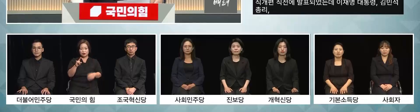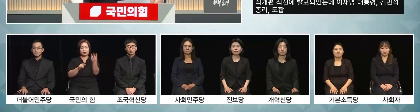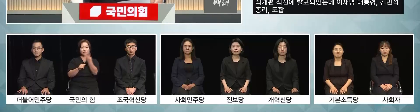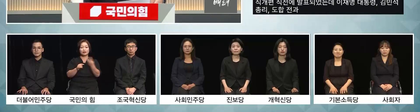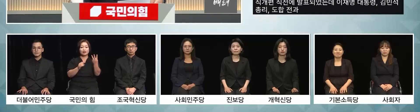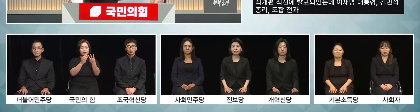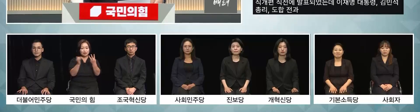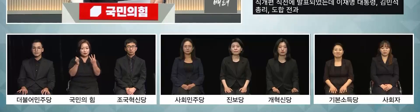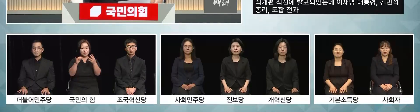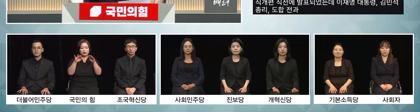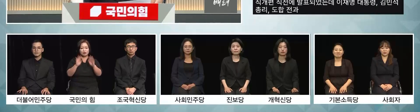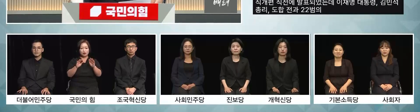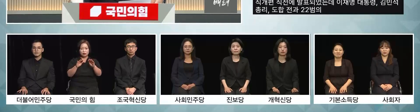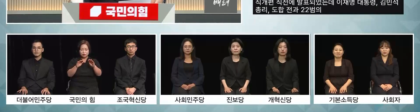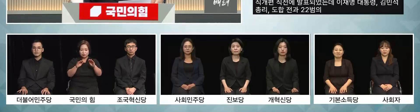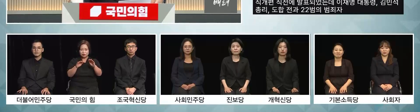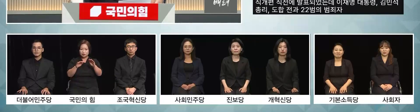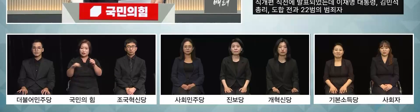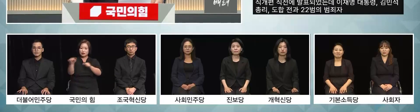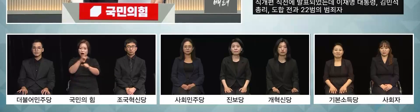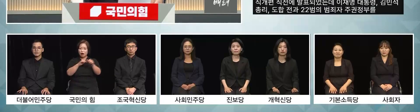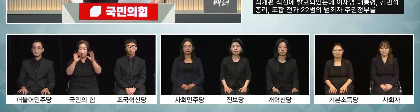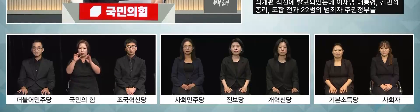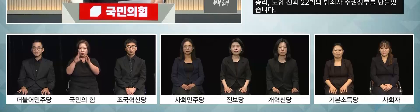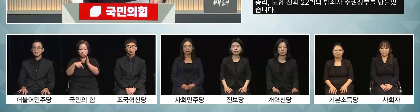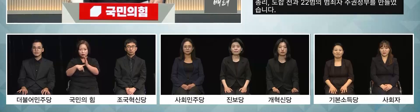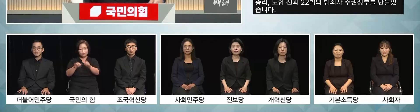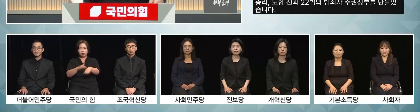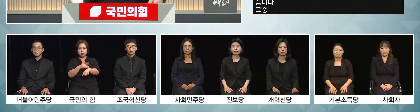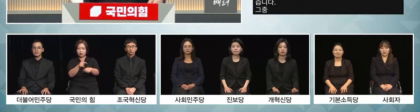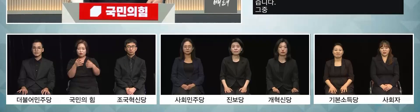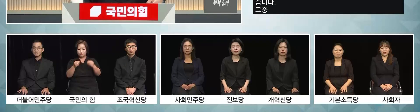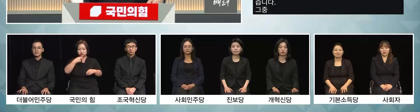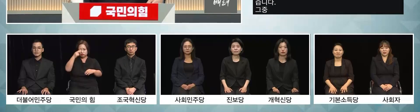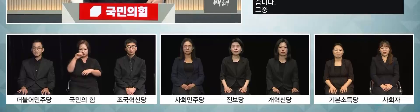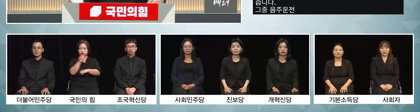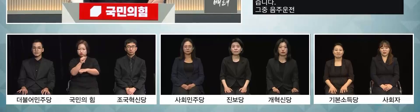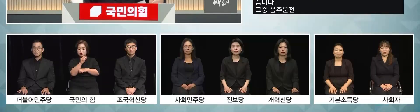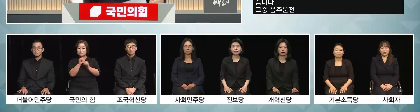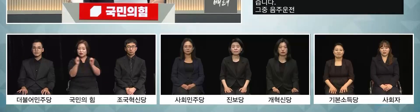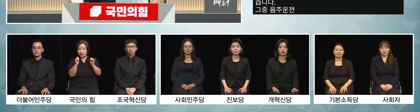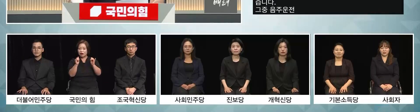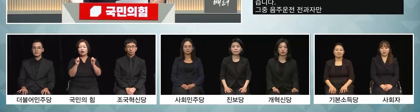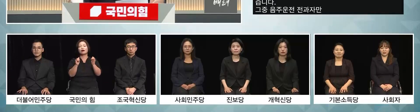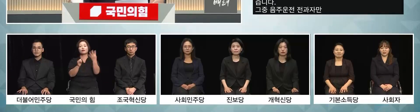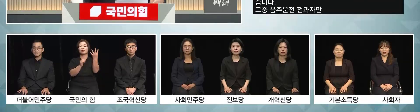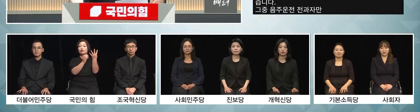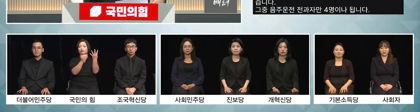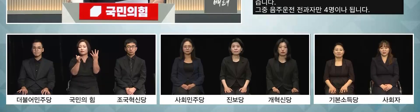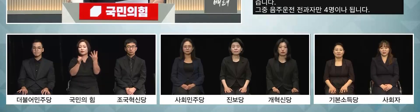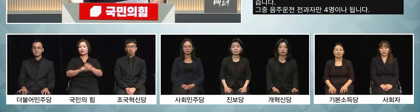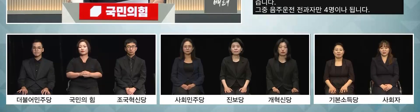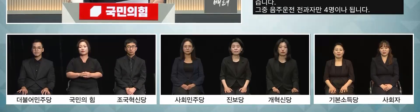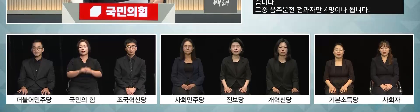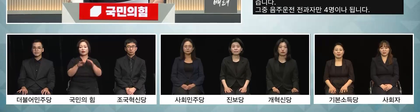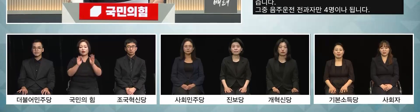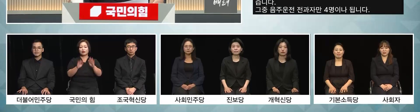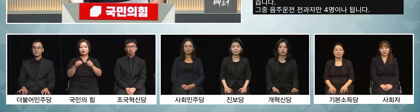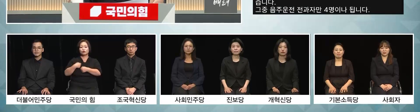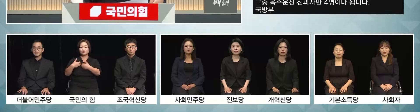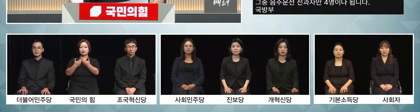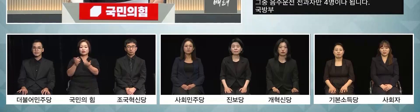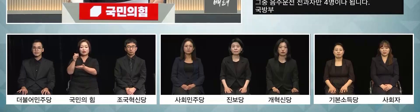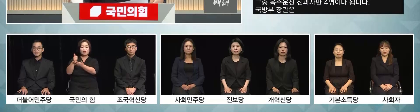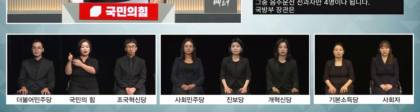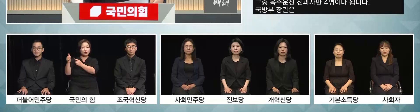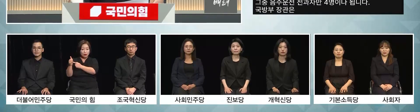22범의 범죄자 주권 정부를 만들었습니다. 그중에 음주운전 전과자만도 4명이나 됩니다. 자, 국방부 장관은 병적